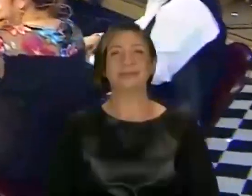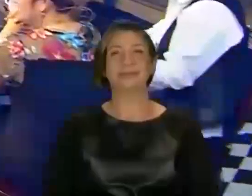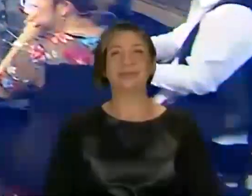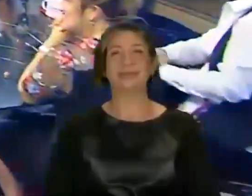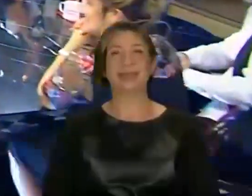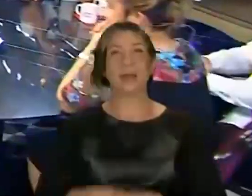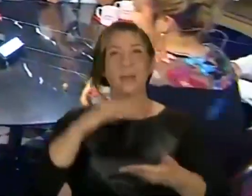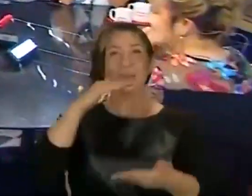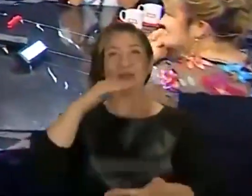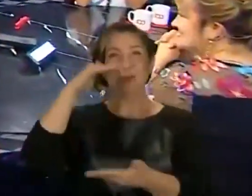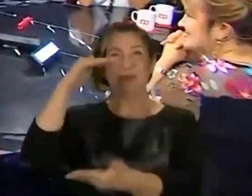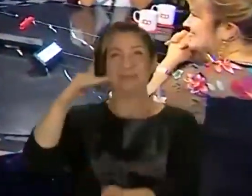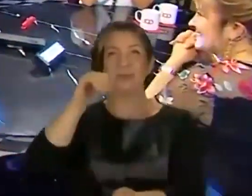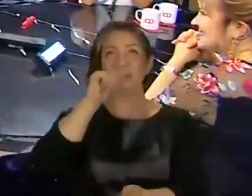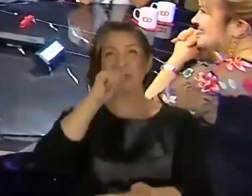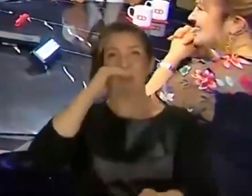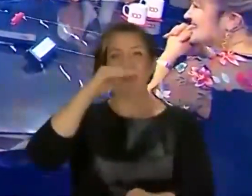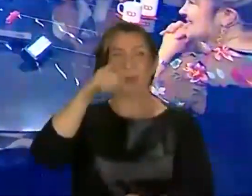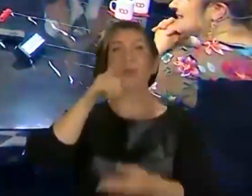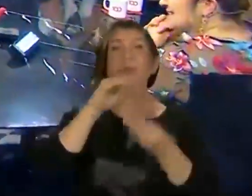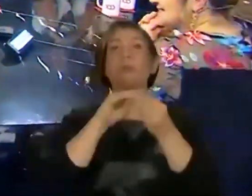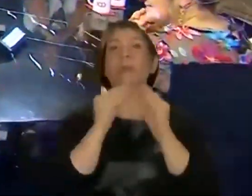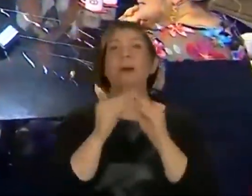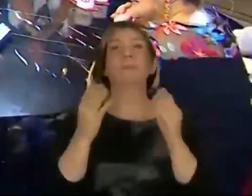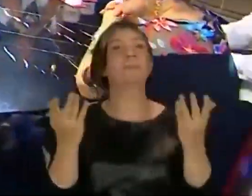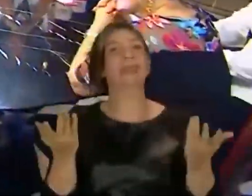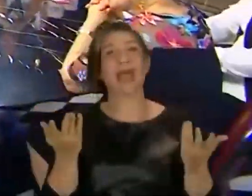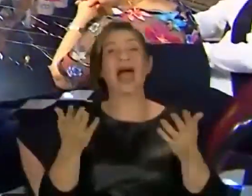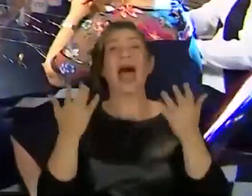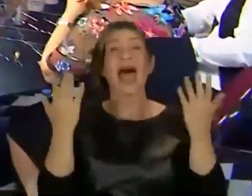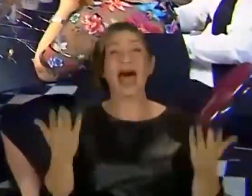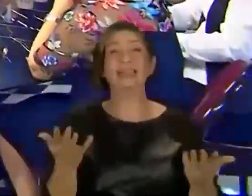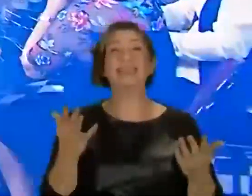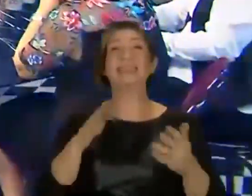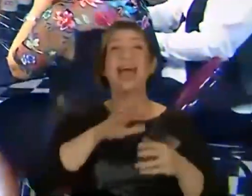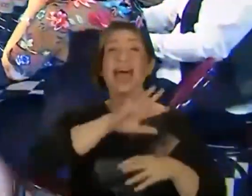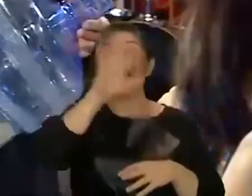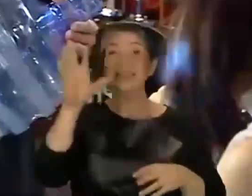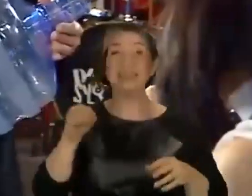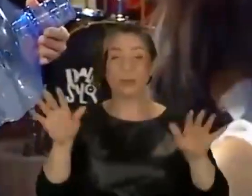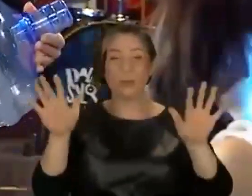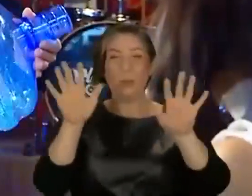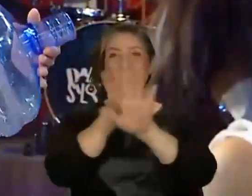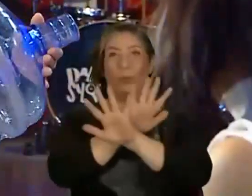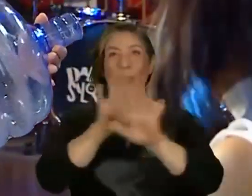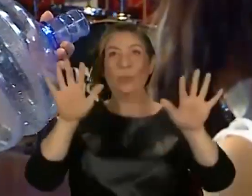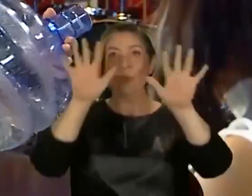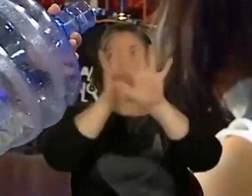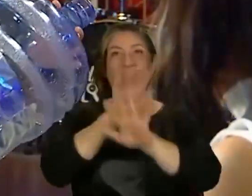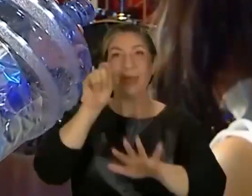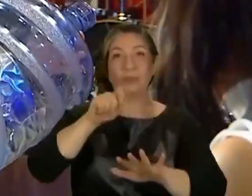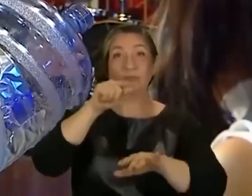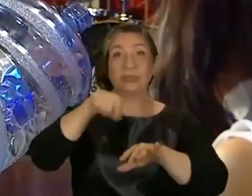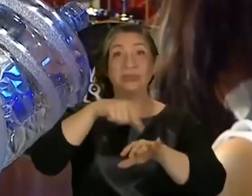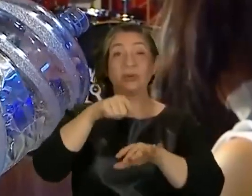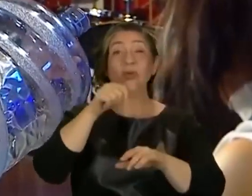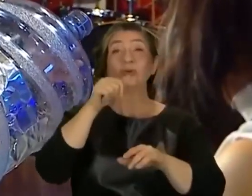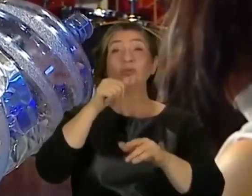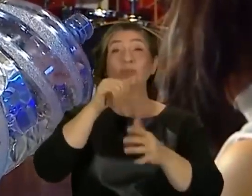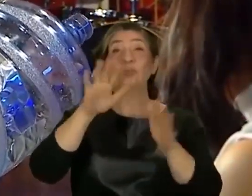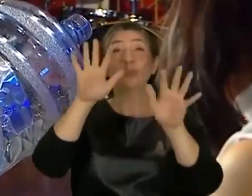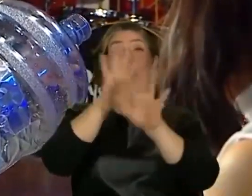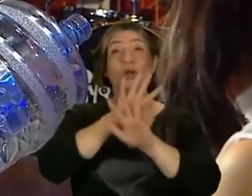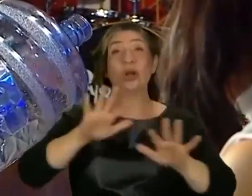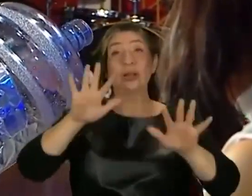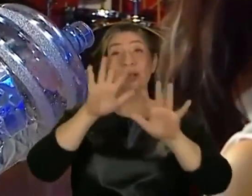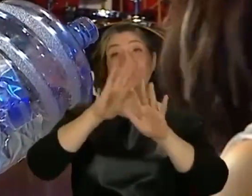Evet, bidon geldi. Şimdi problem şu. Artık her şeyi blurladığımız evet. Bu dönemde bidonu